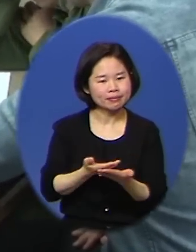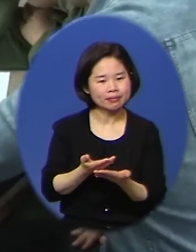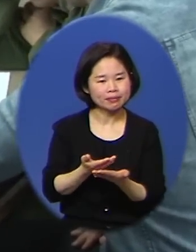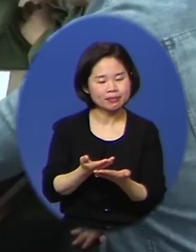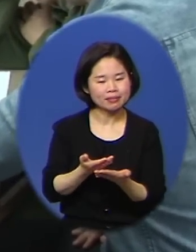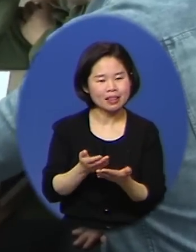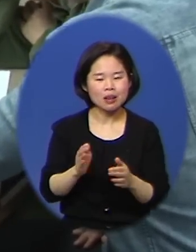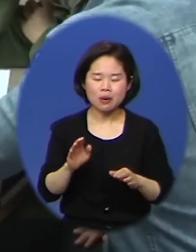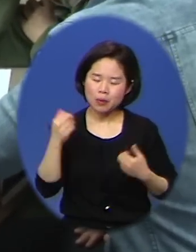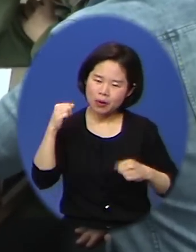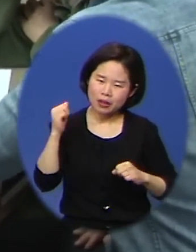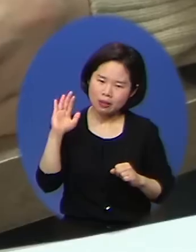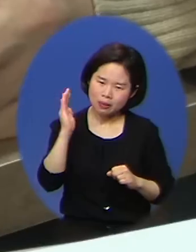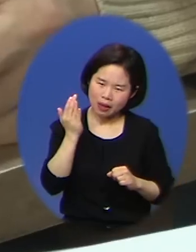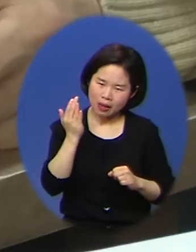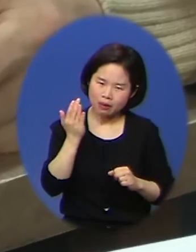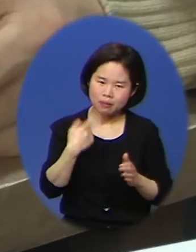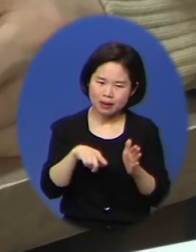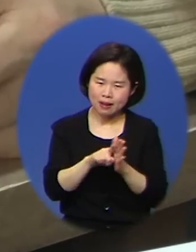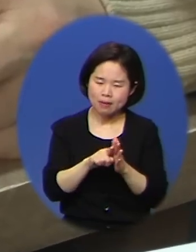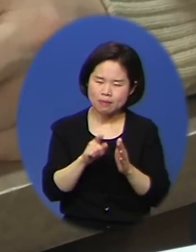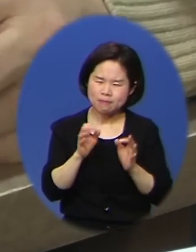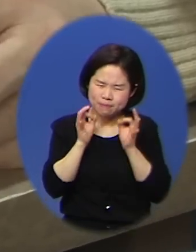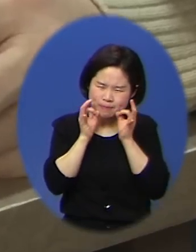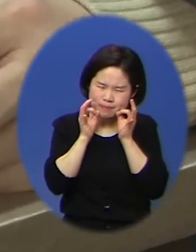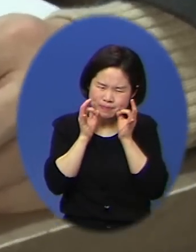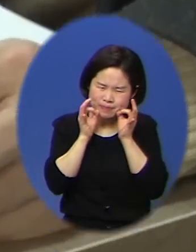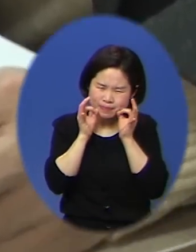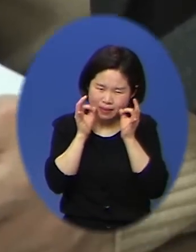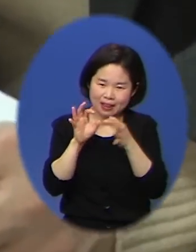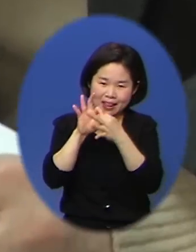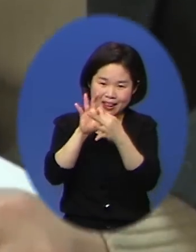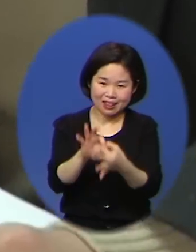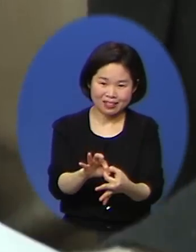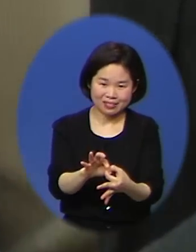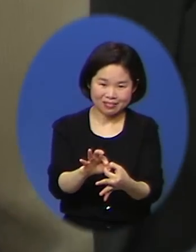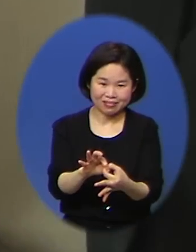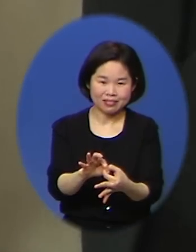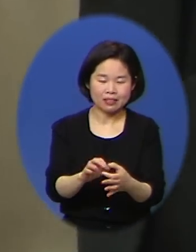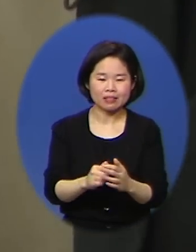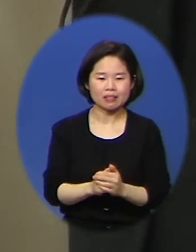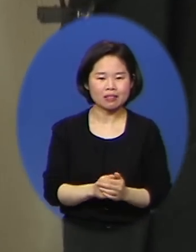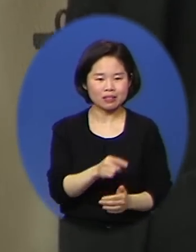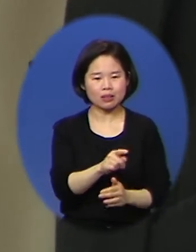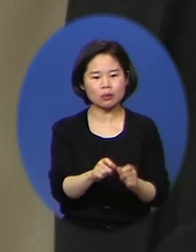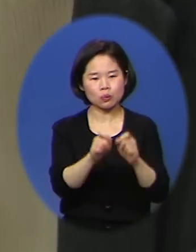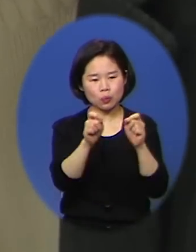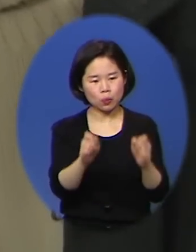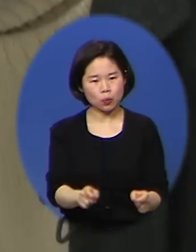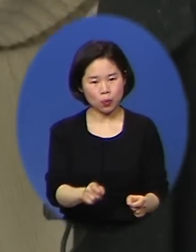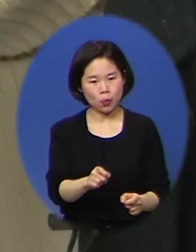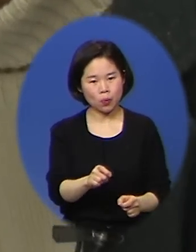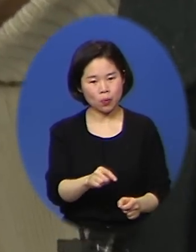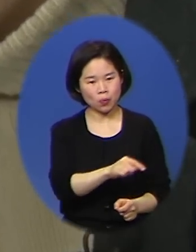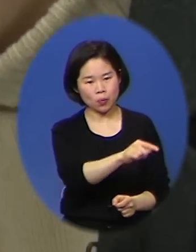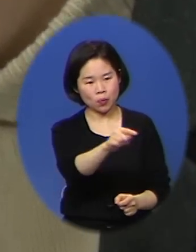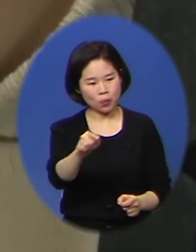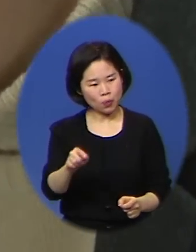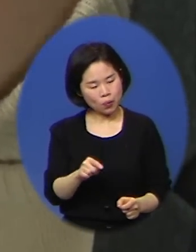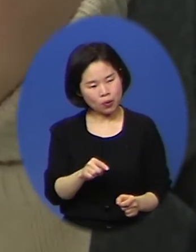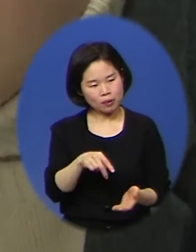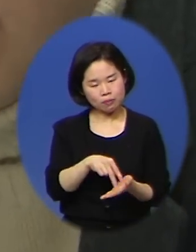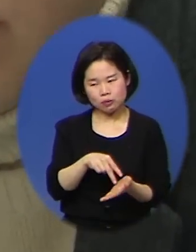그 노력을 멈추지 않는 민희 씨. 그는 동료들에게 어떤 배우로 자리하고